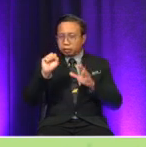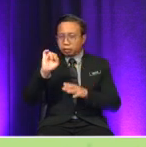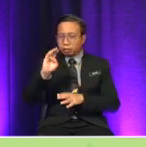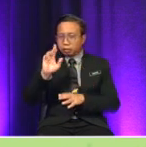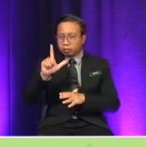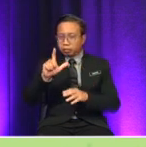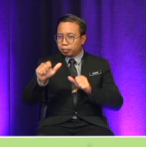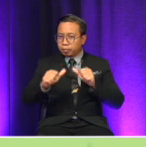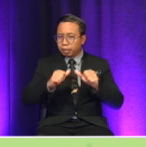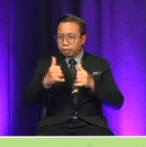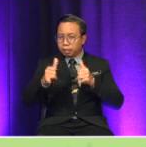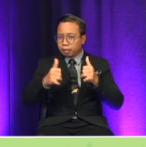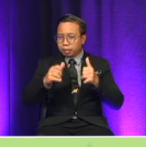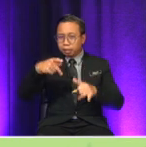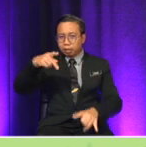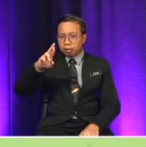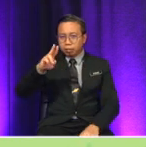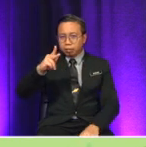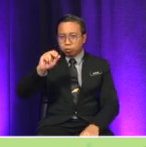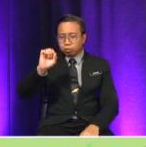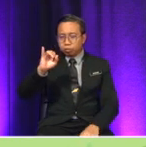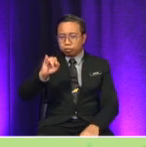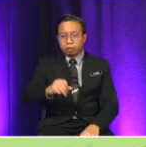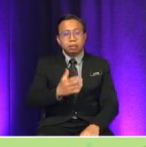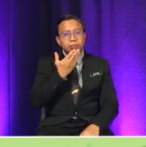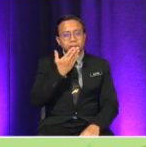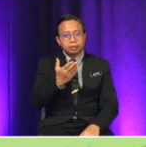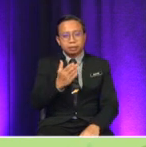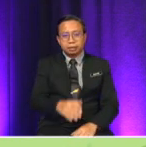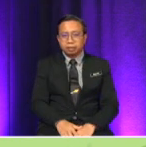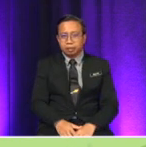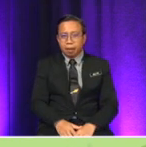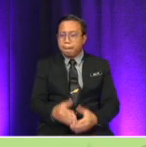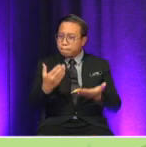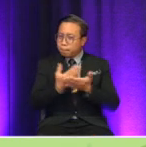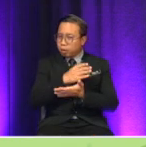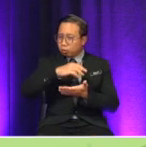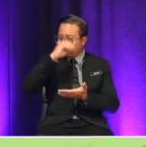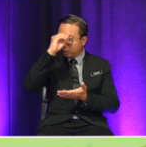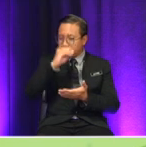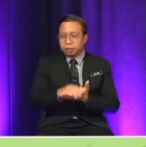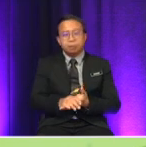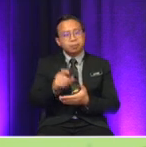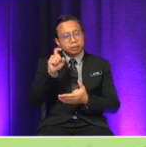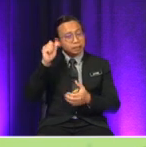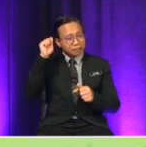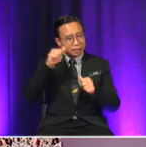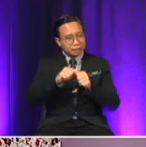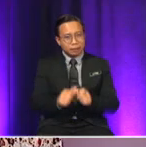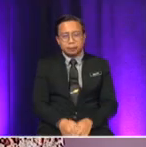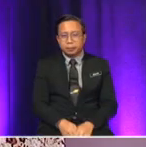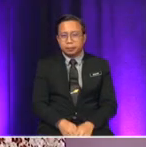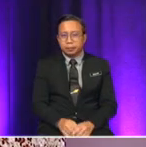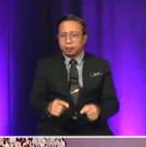permainan perkusi. Okey, terima kasih kepada Alisha. Kita baru belajar kan? Okey, itu yang masih lagi ingat lagi. Okey, kita